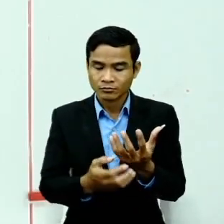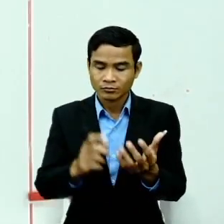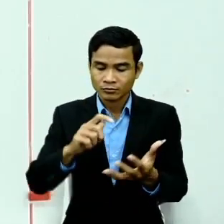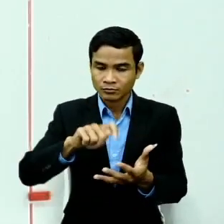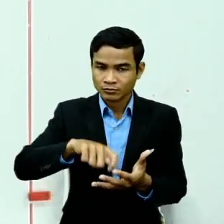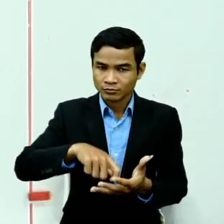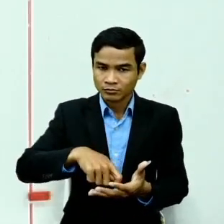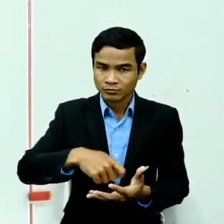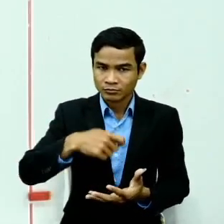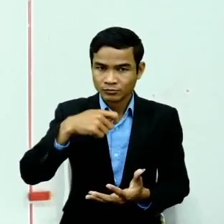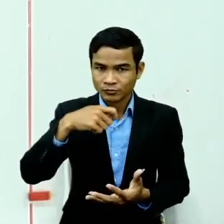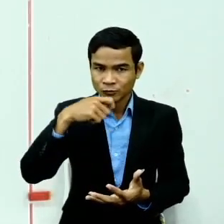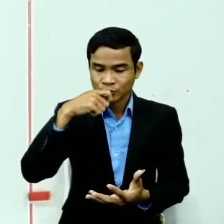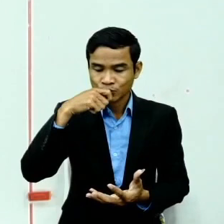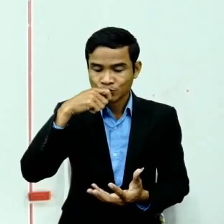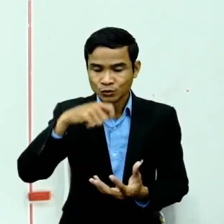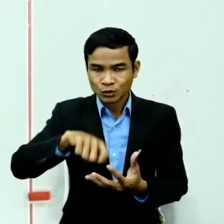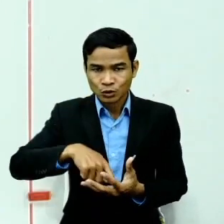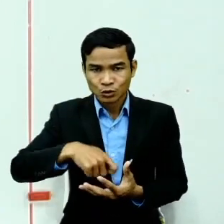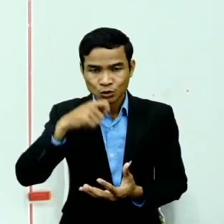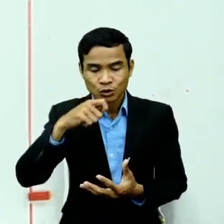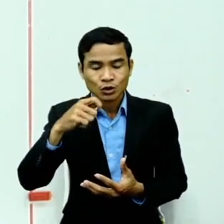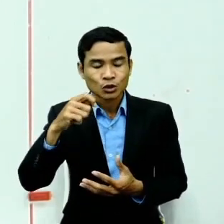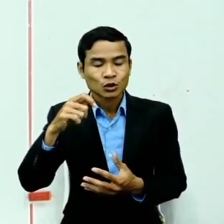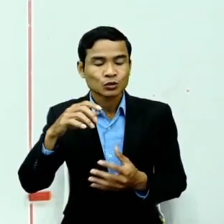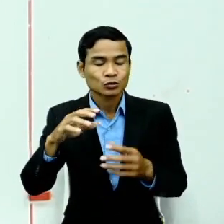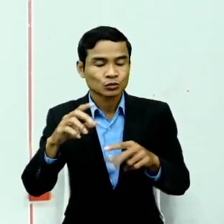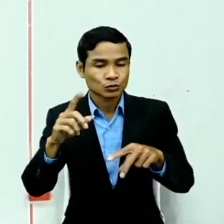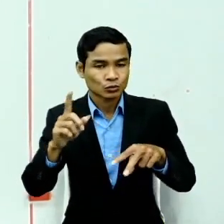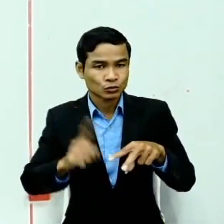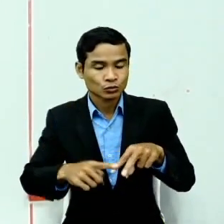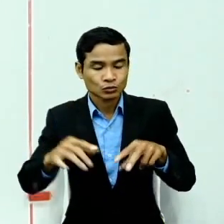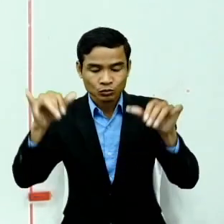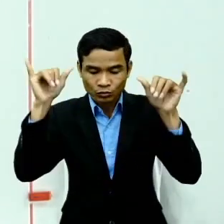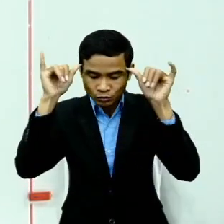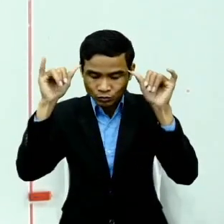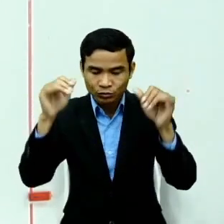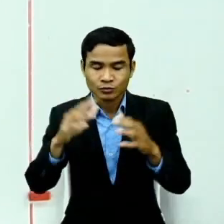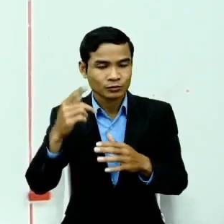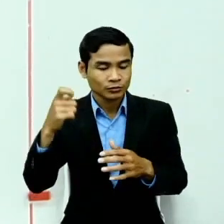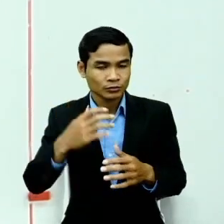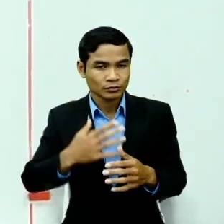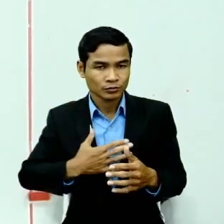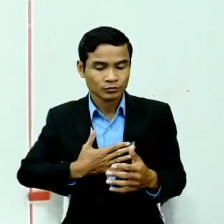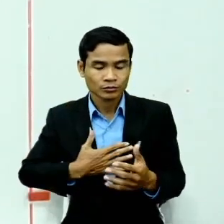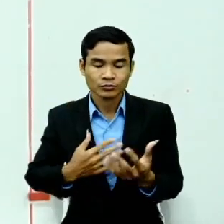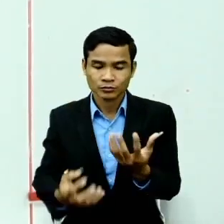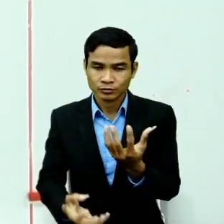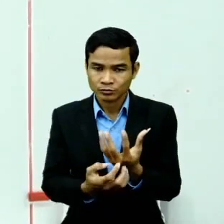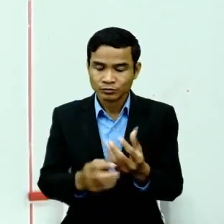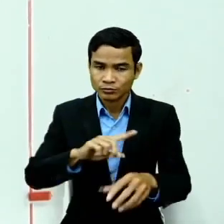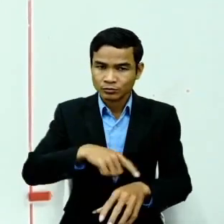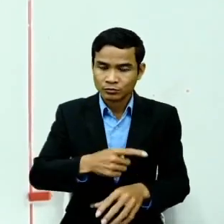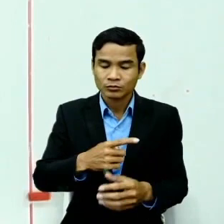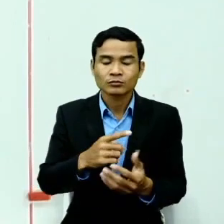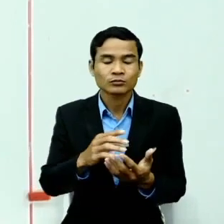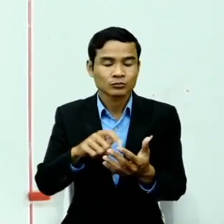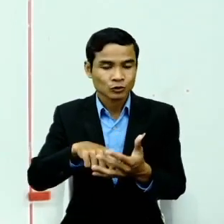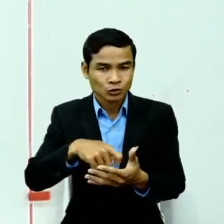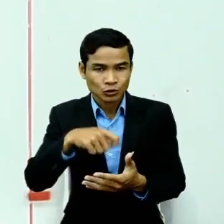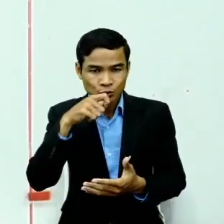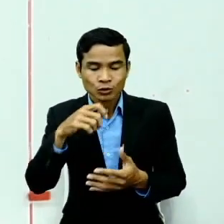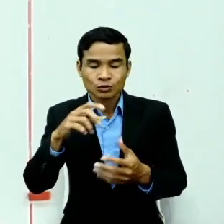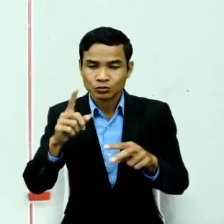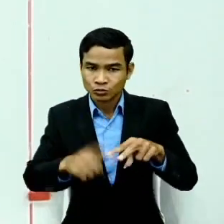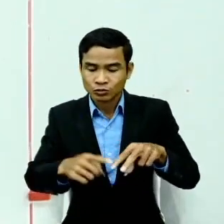trường cầu cha mà đang tiện nát con mà đại nhóm rùng ngòa sốt trường cầu cha là con tặng